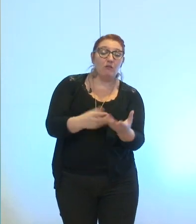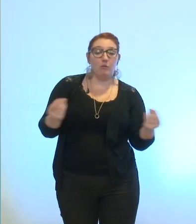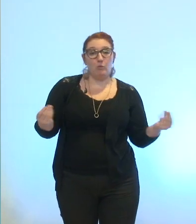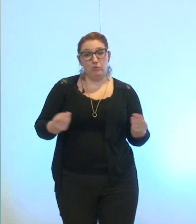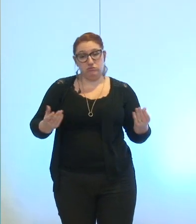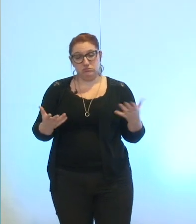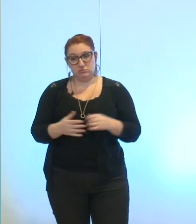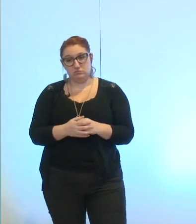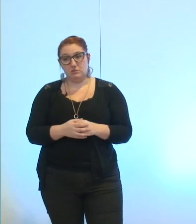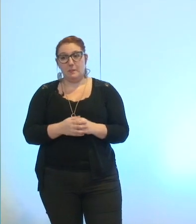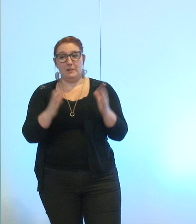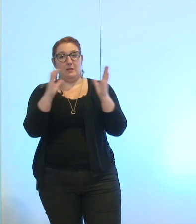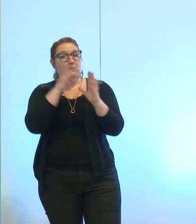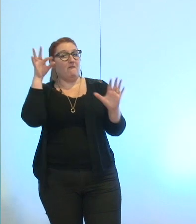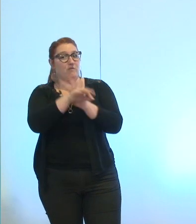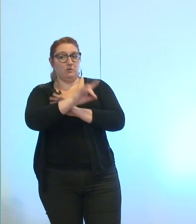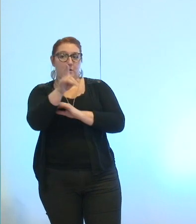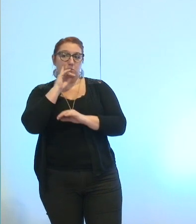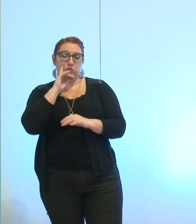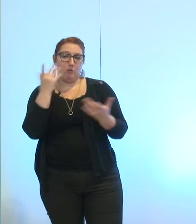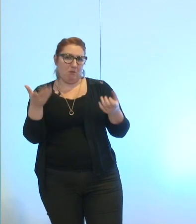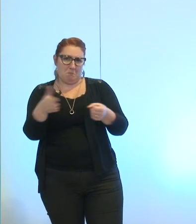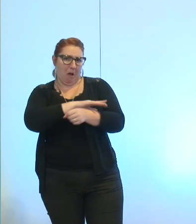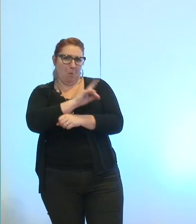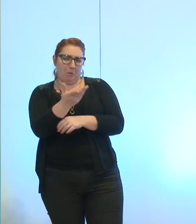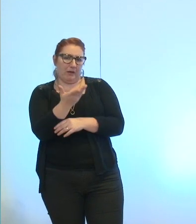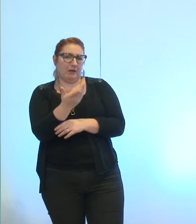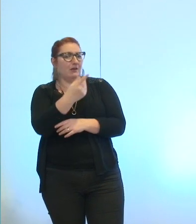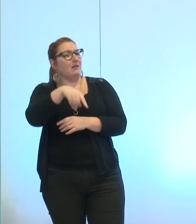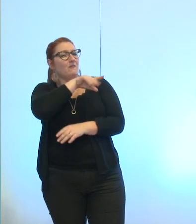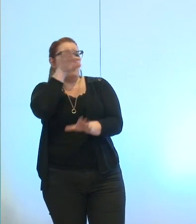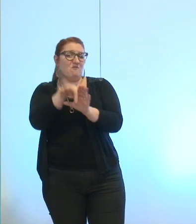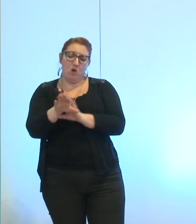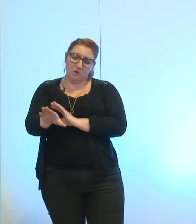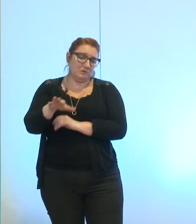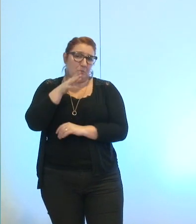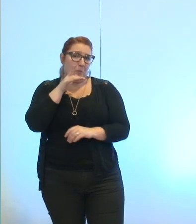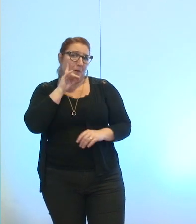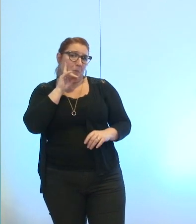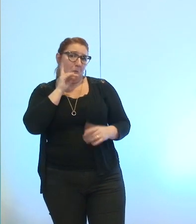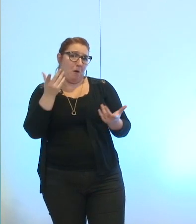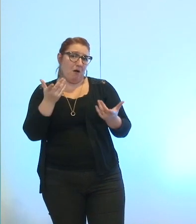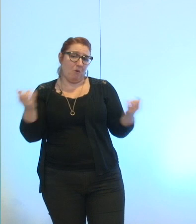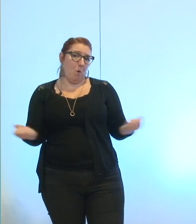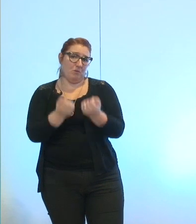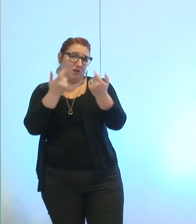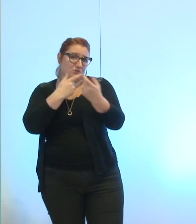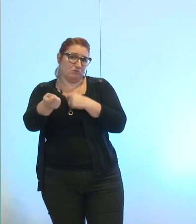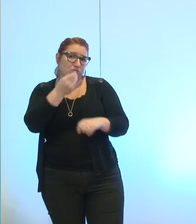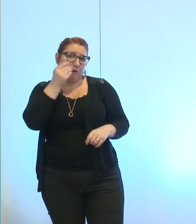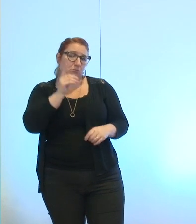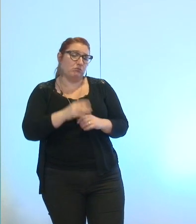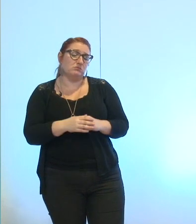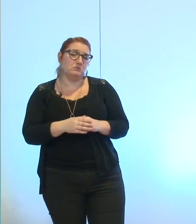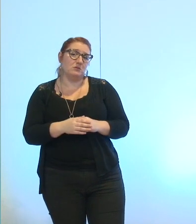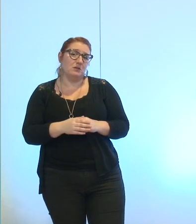voterons pas cette délibération car elle n'est pas aboutie et vous vous ne pourrez pas la voter en l'état du moins en ce qui concerne la communication que vous souhaitez en